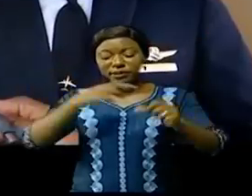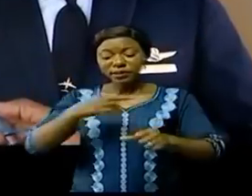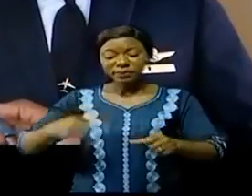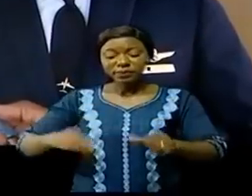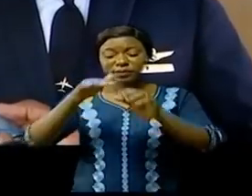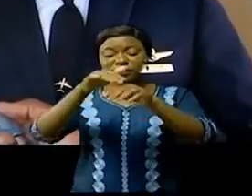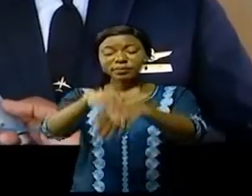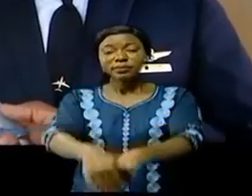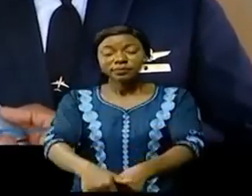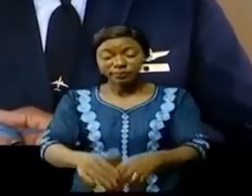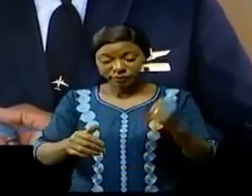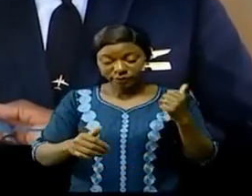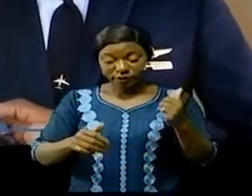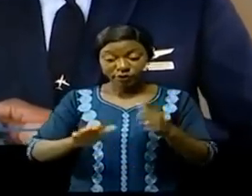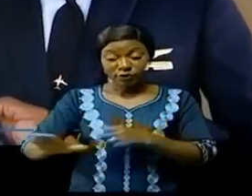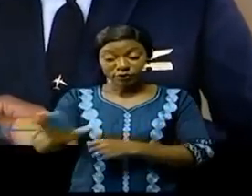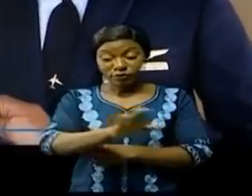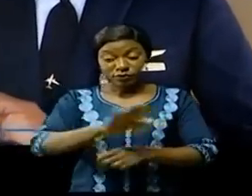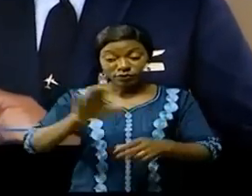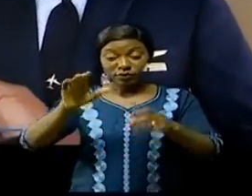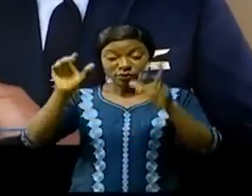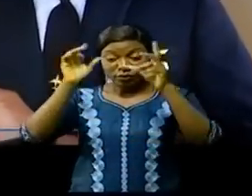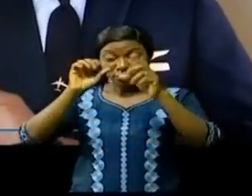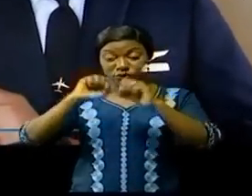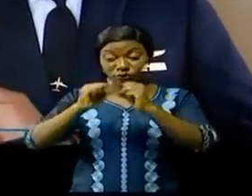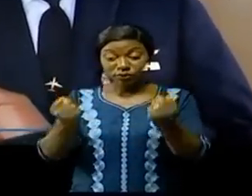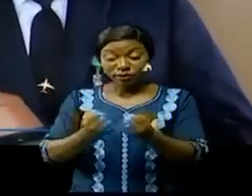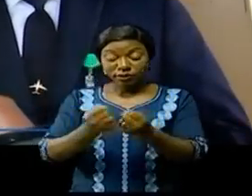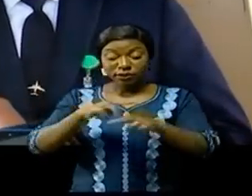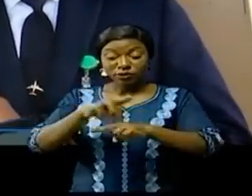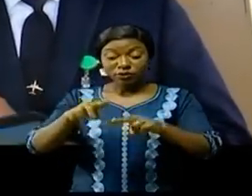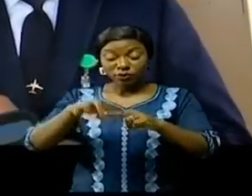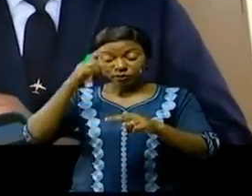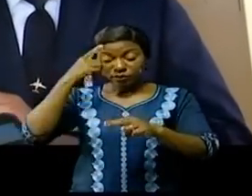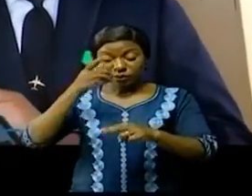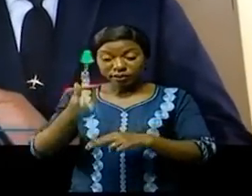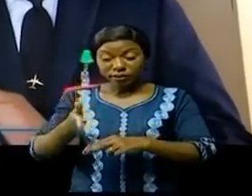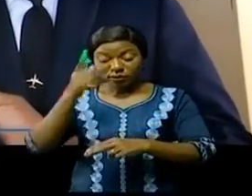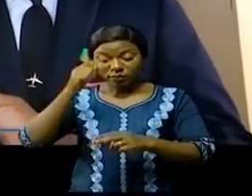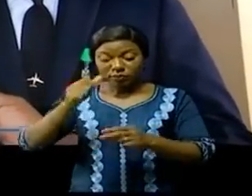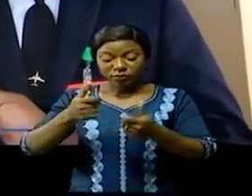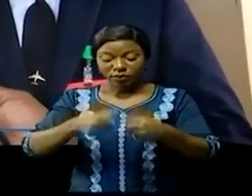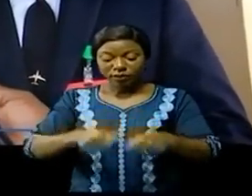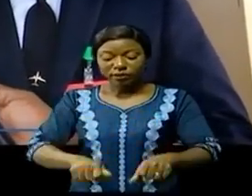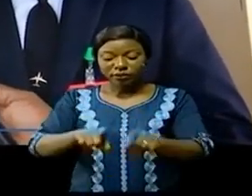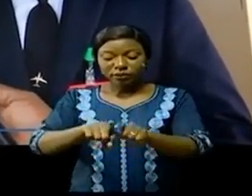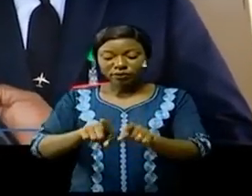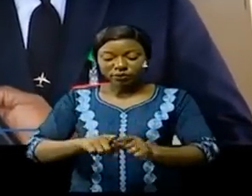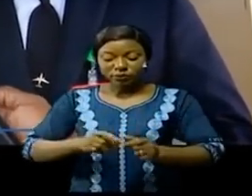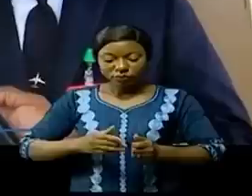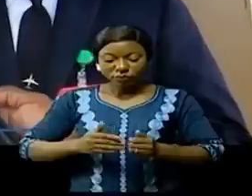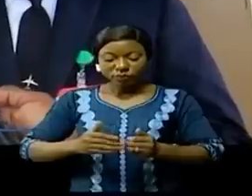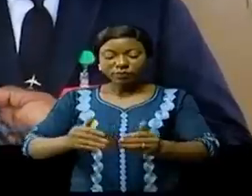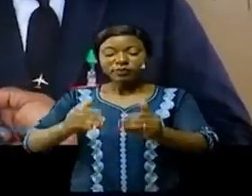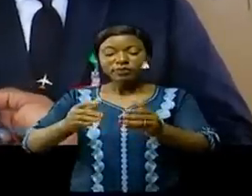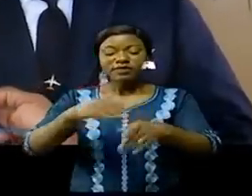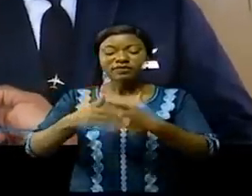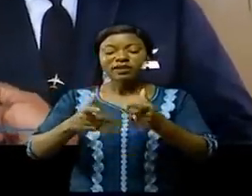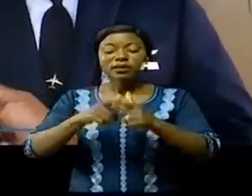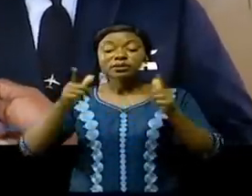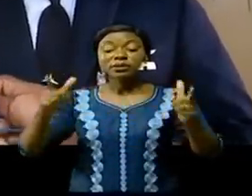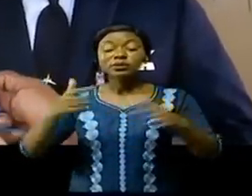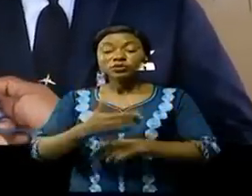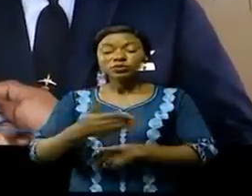entreprise. Votre compagnie nationale est là pour rester et va faire de grandes choses. Nous venons de voir la haute